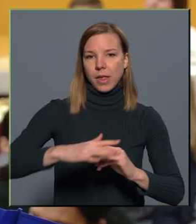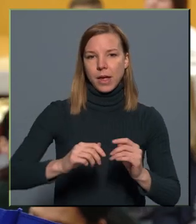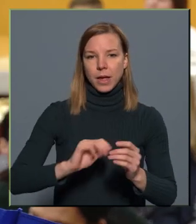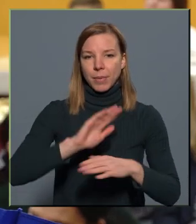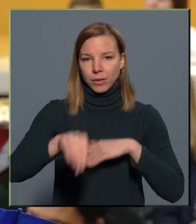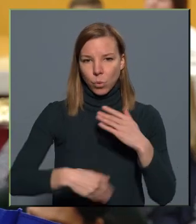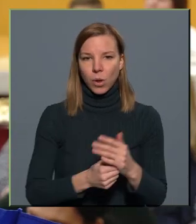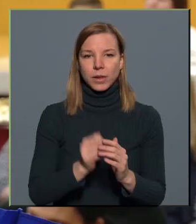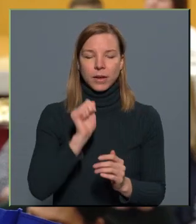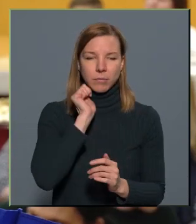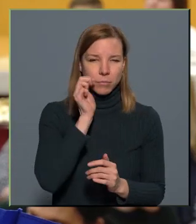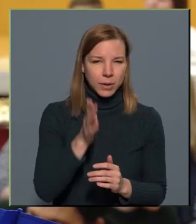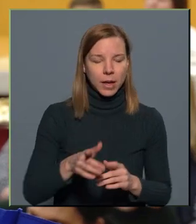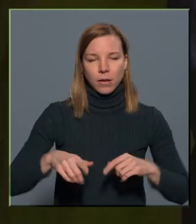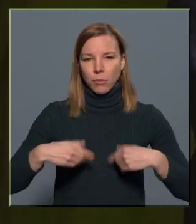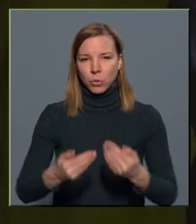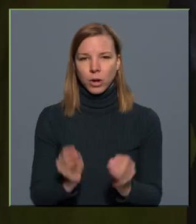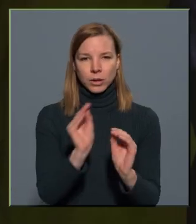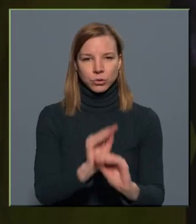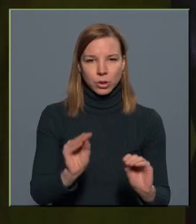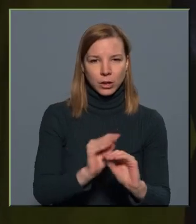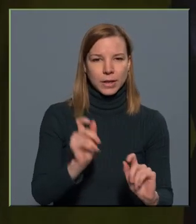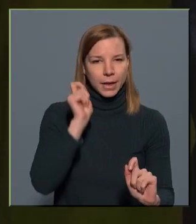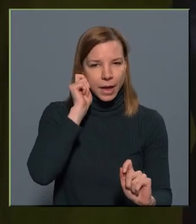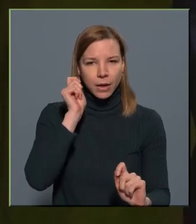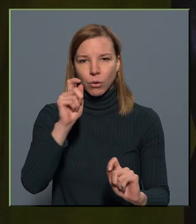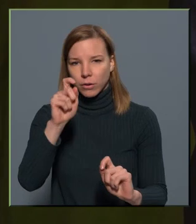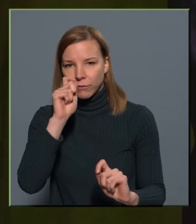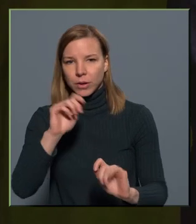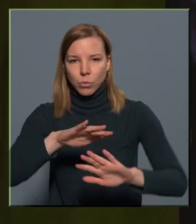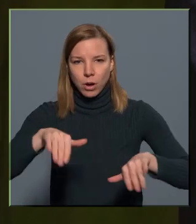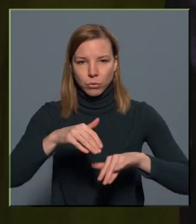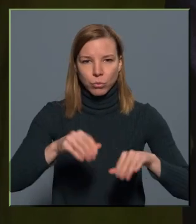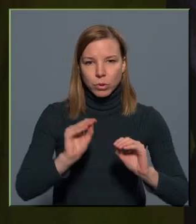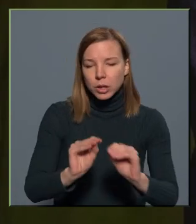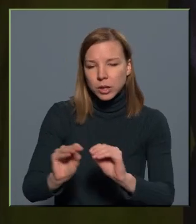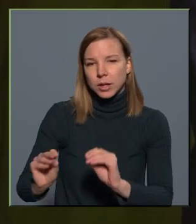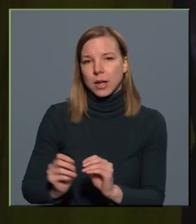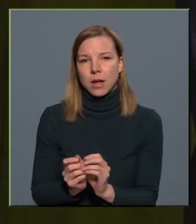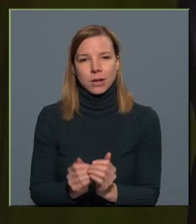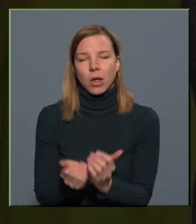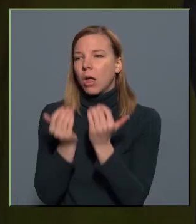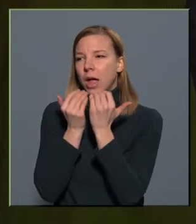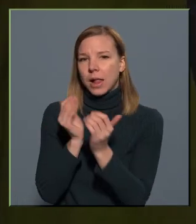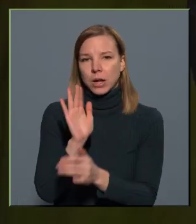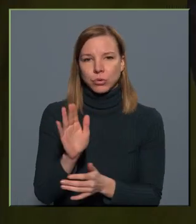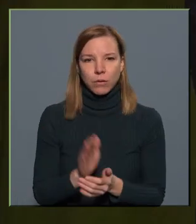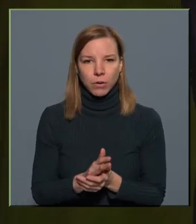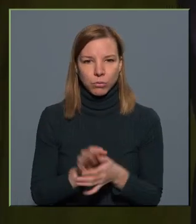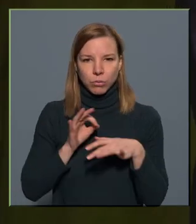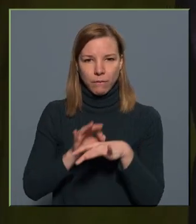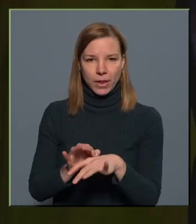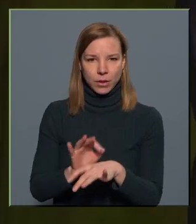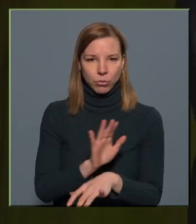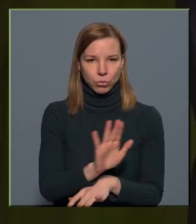és tanítják a lányokat, fiúkat úszni, ezért nagyon hálásak vagyunk a vezetőség részéről, és